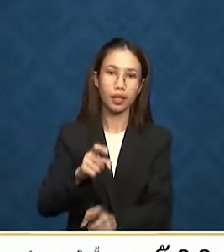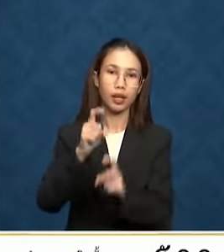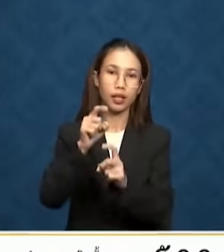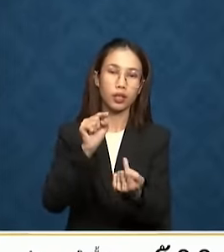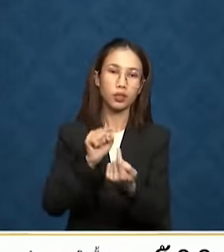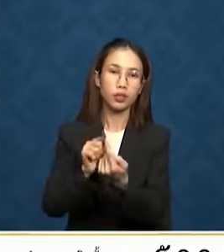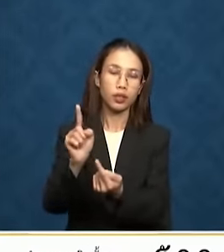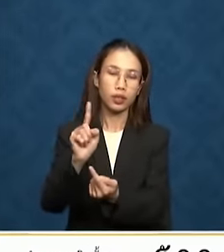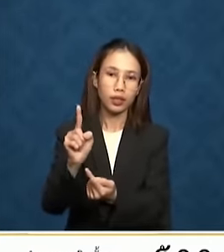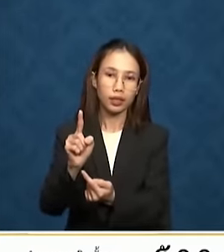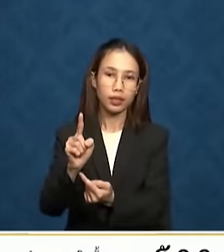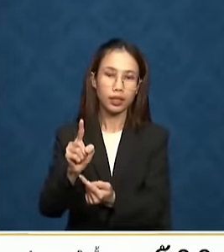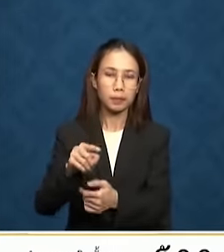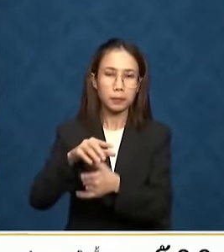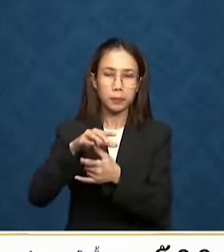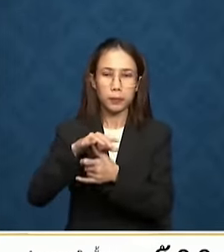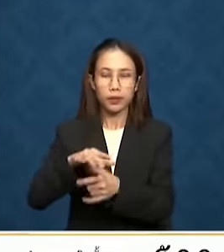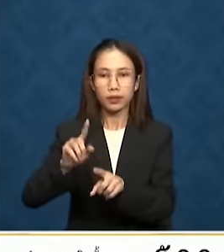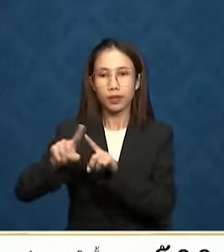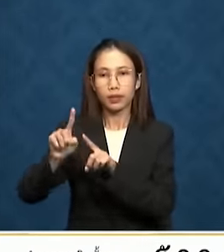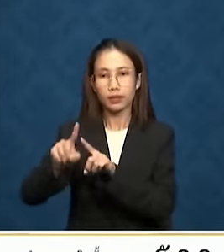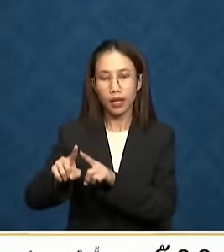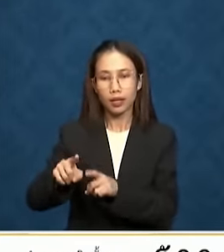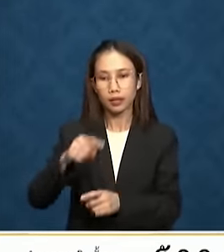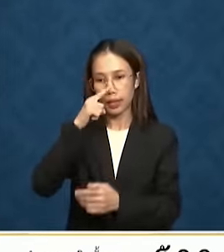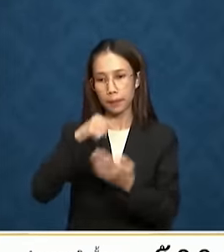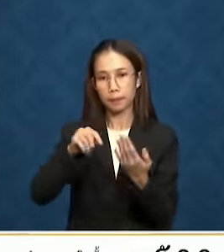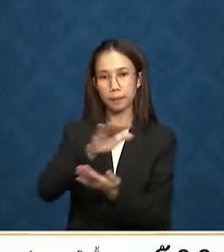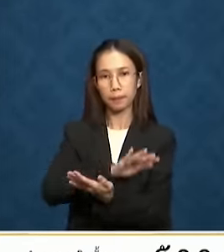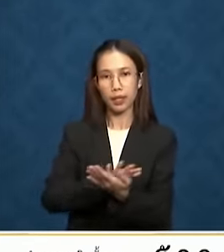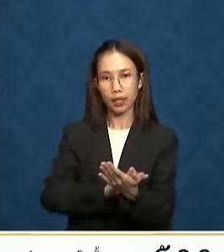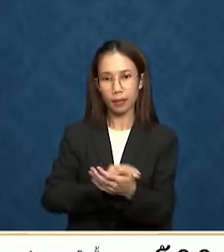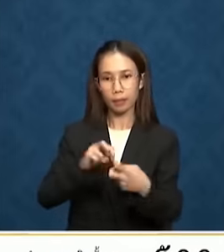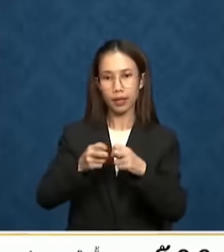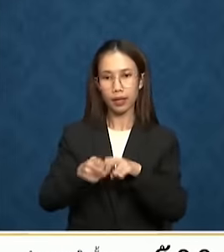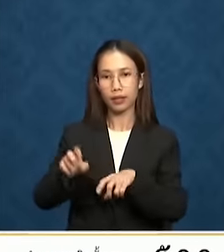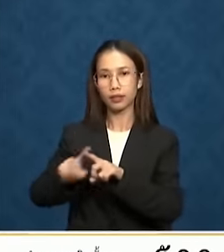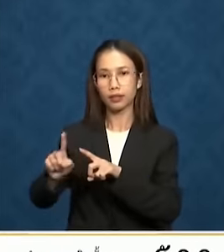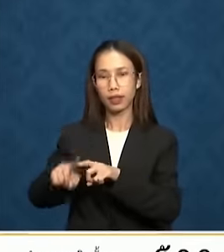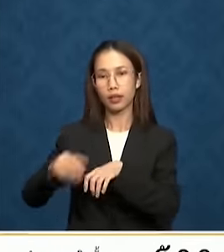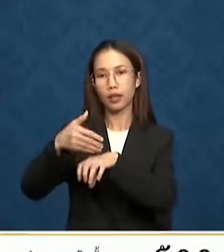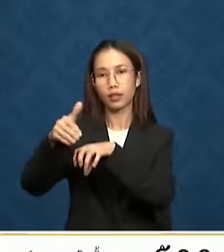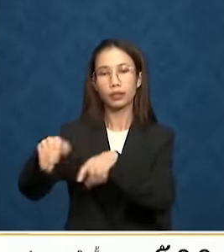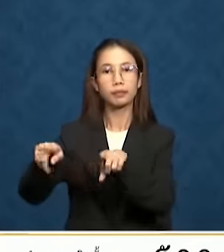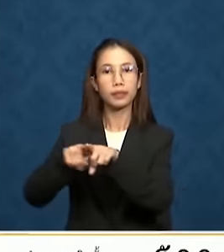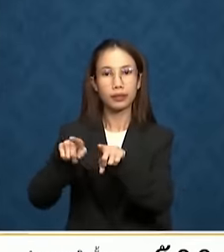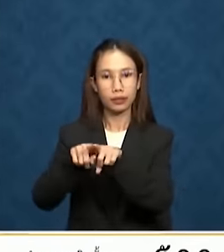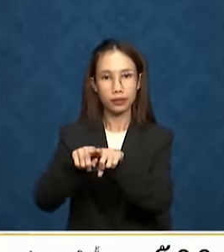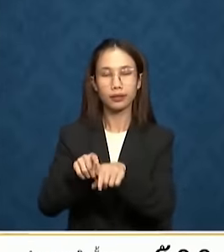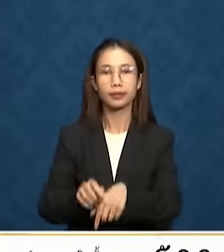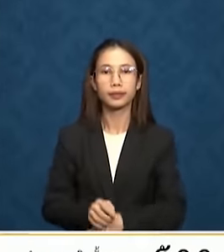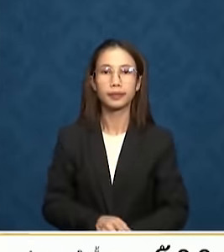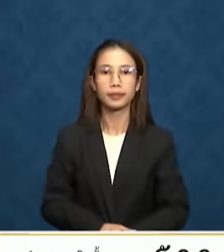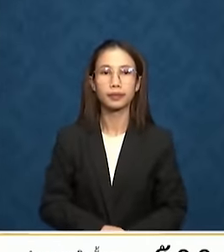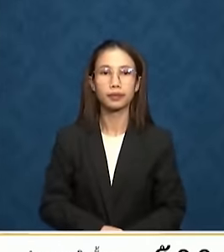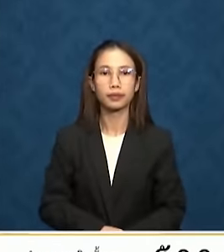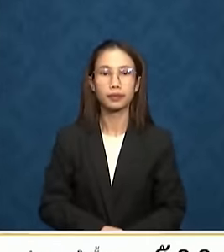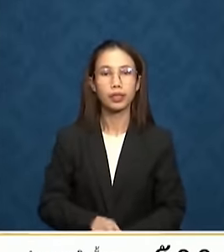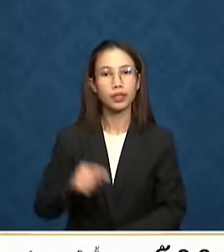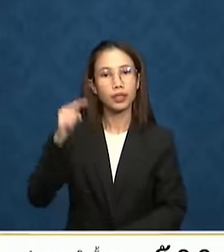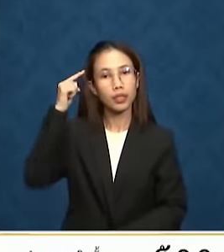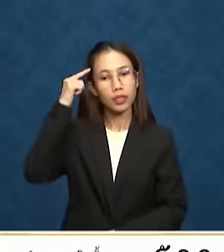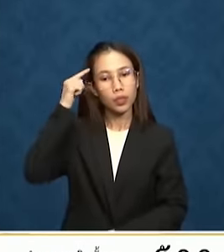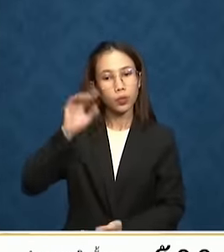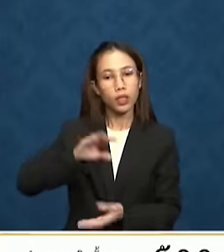ปัจจัยที่ถูกกดดันทั้งภายในประเทศแล้วก็นอกประเทศด้วยครับการฟื้นตัวของ